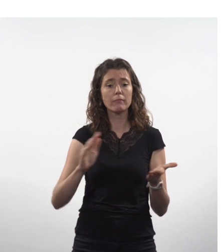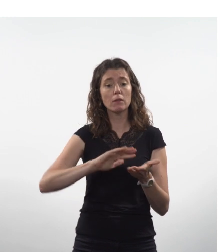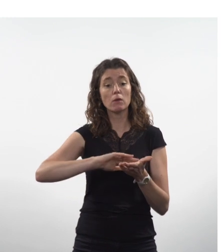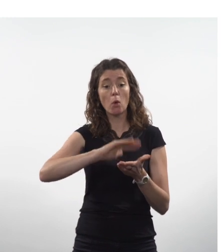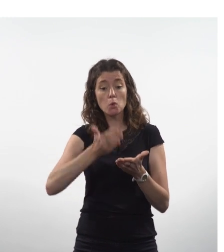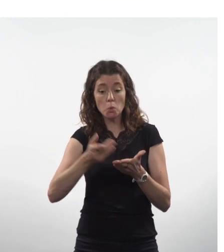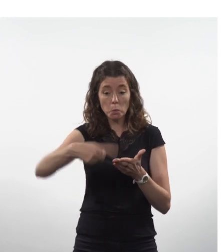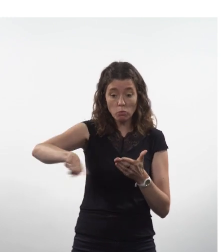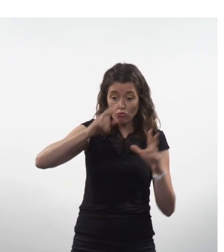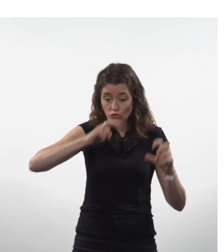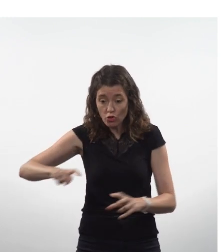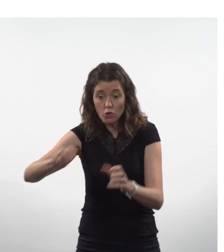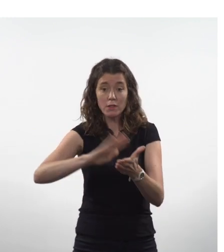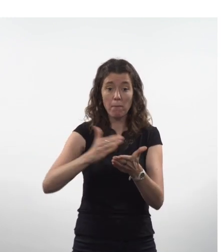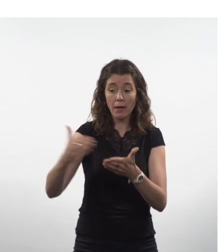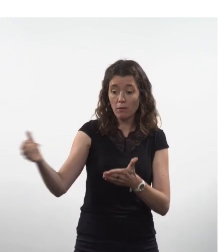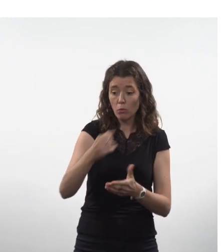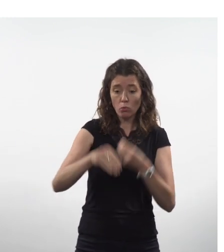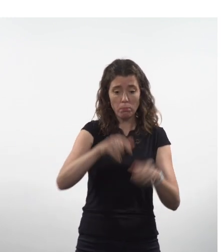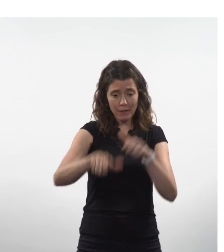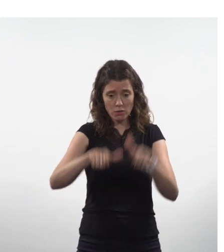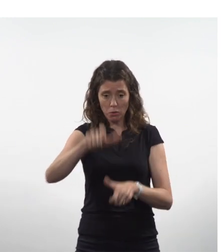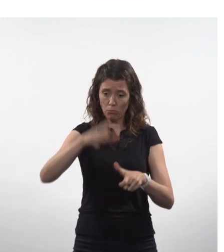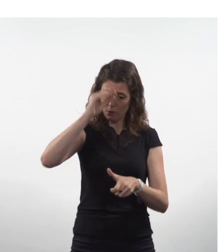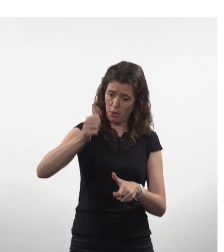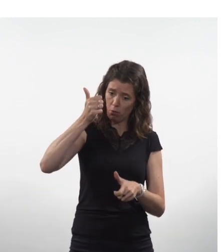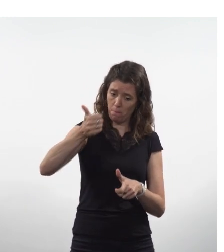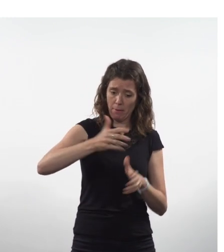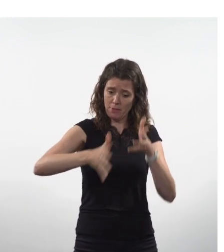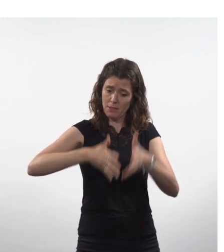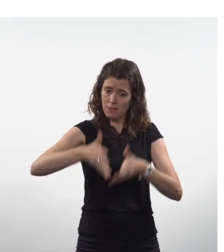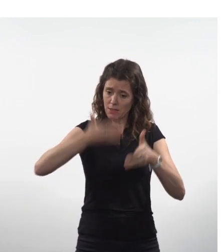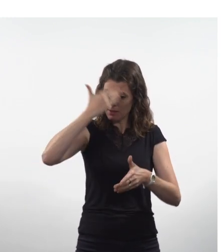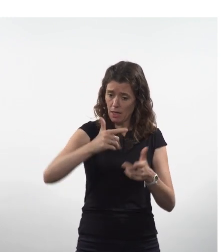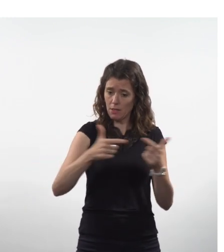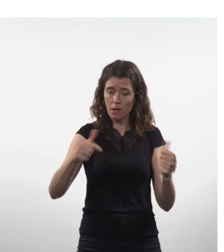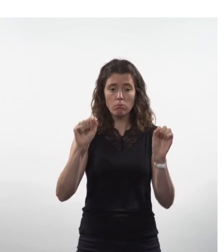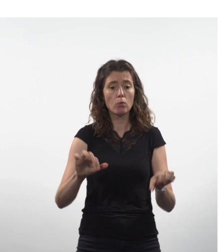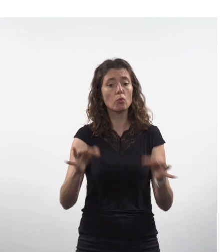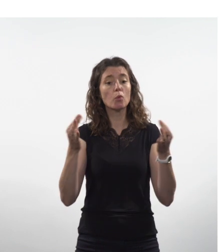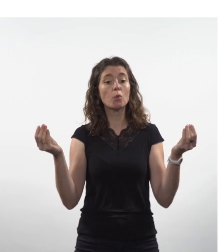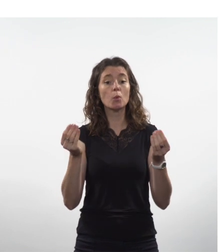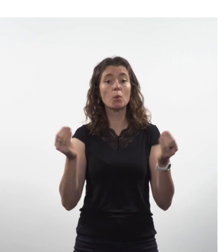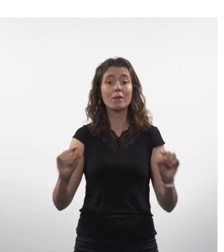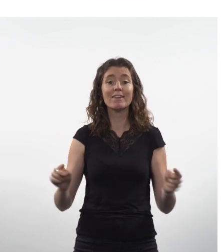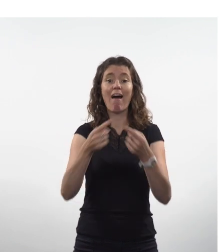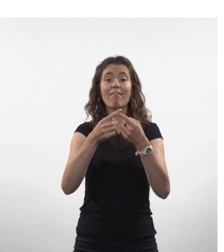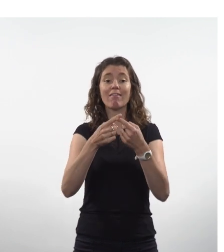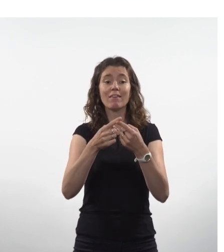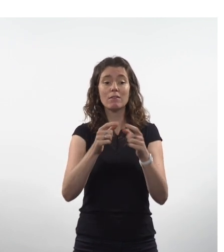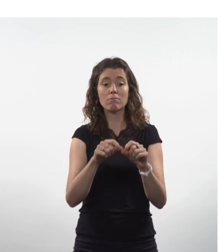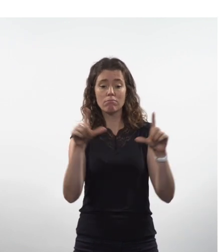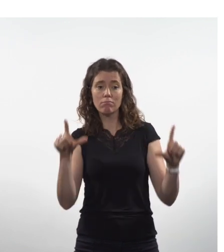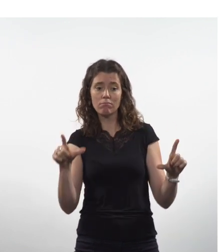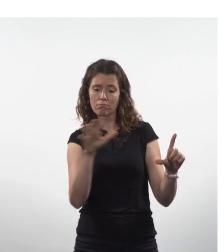des interprètes ou des professionnels qui savent accueillir des patients sourds, vous pouvez retrouver sur la carte interactive